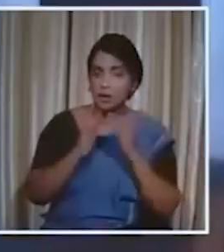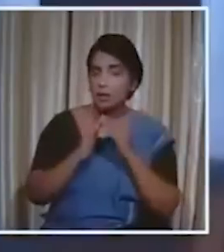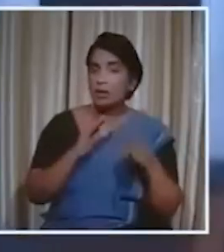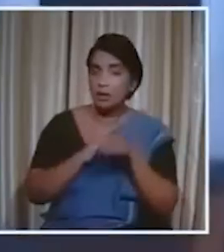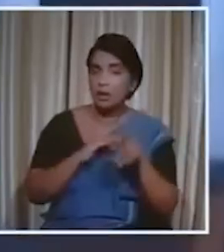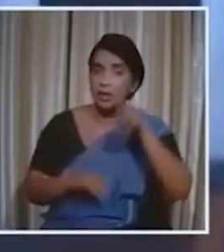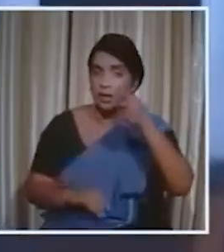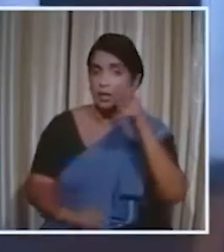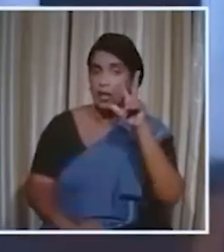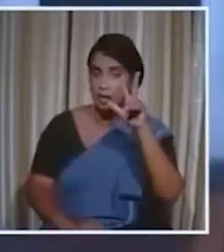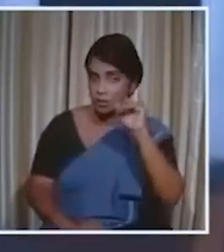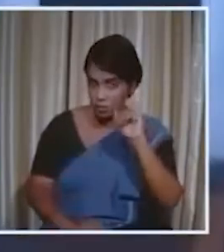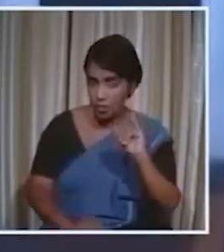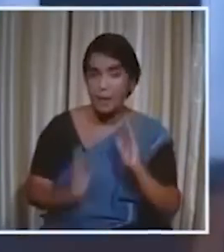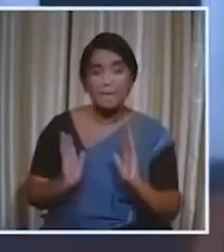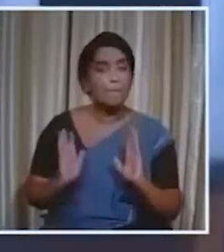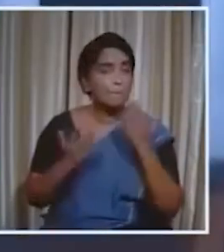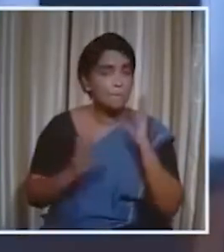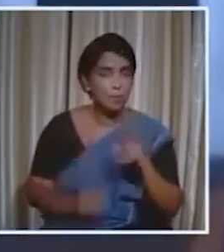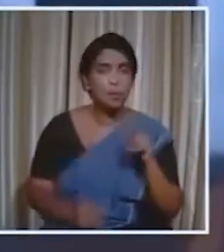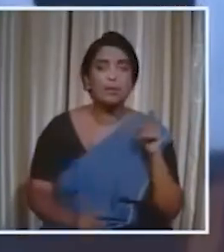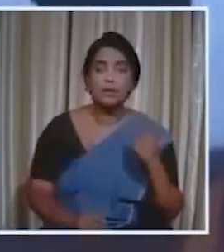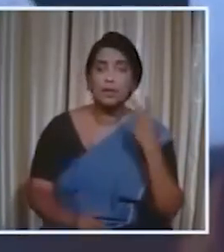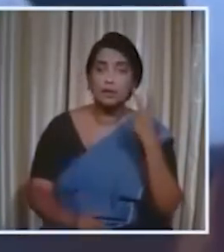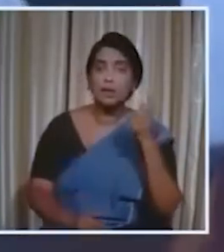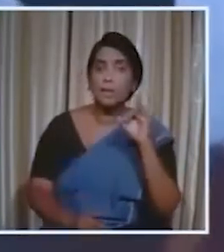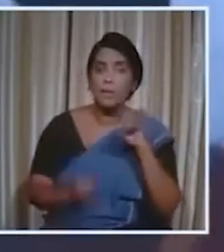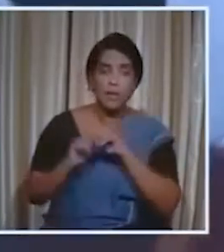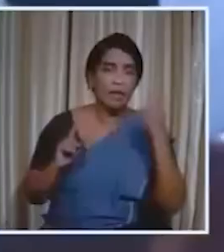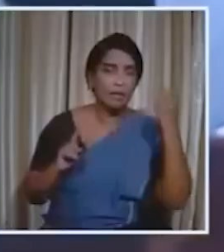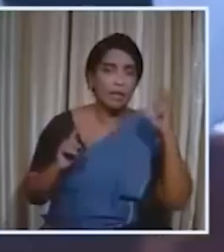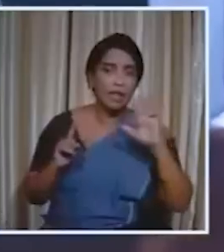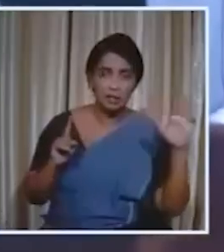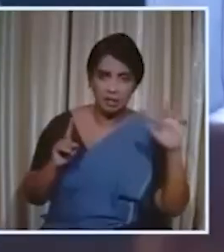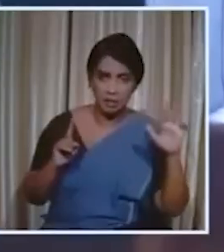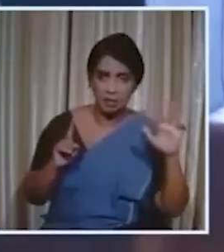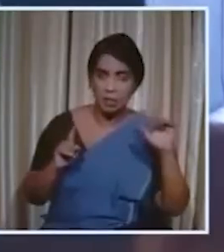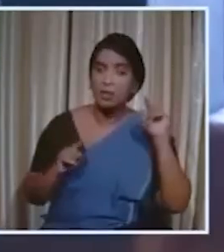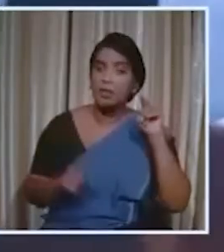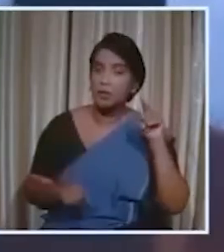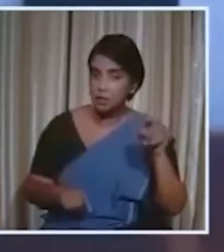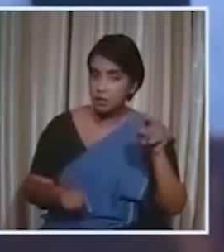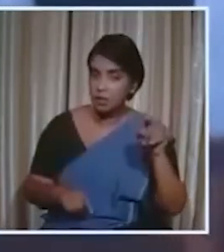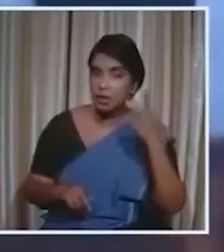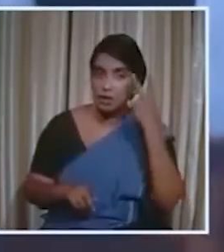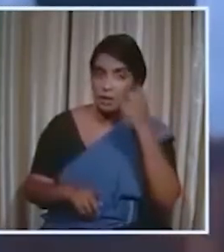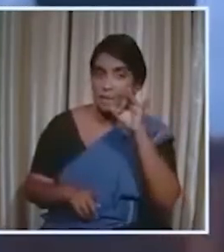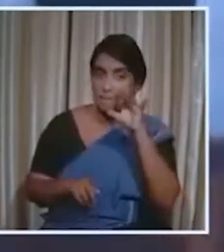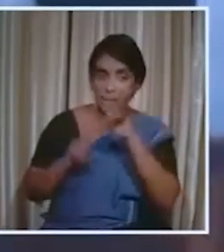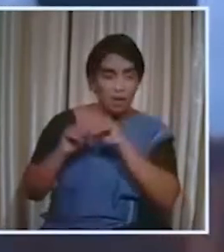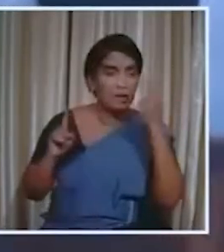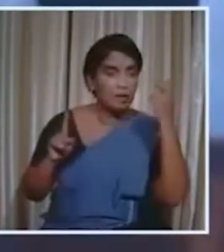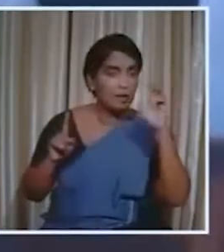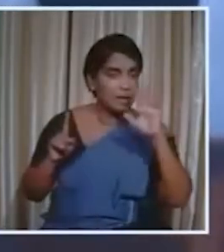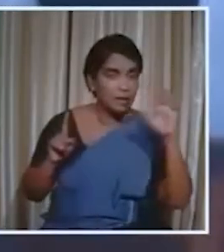186ක් ආරම්භ කරලා තියෙනවා 2015 19 කාලේ එතකොට ඒ 2015 19